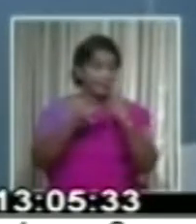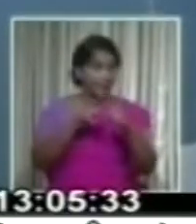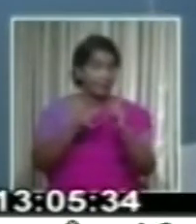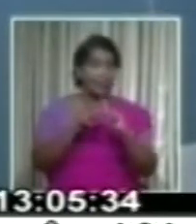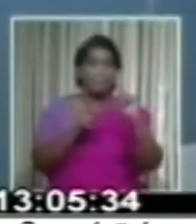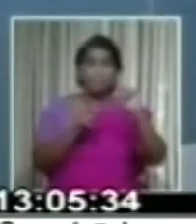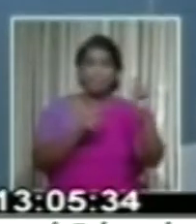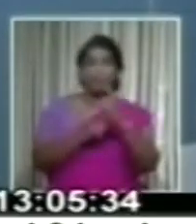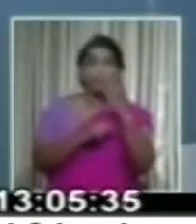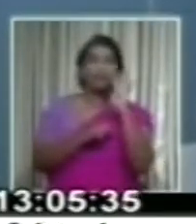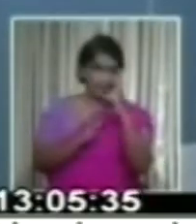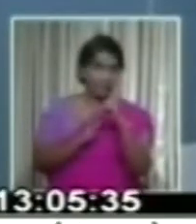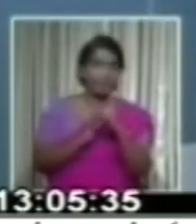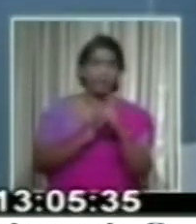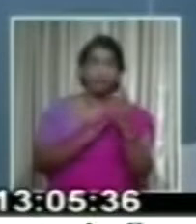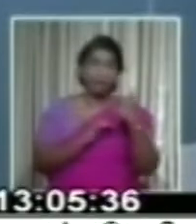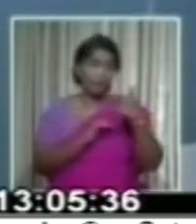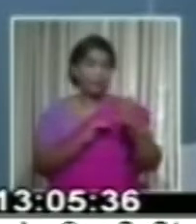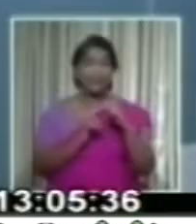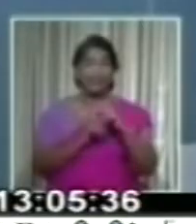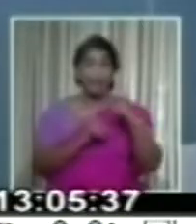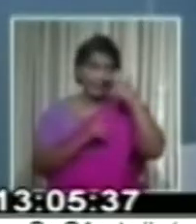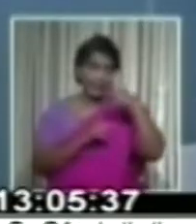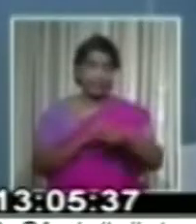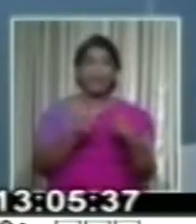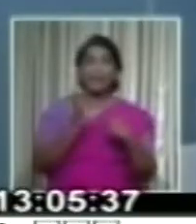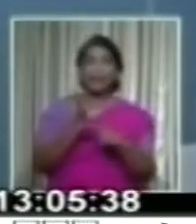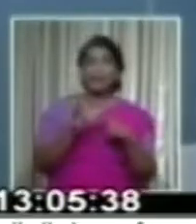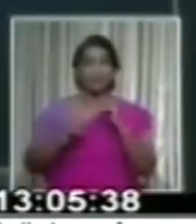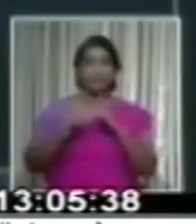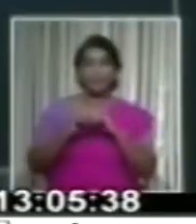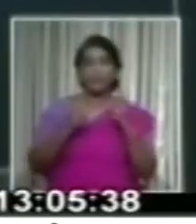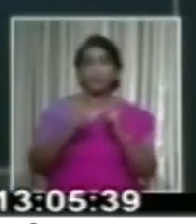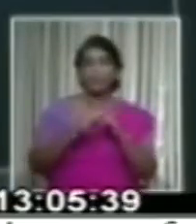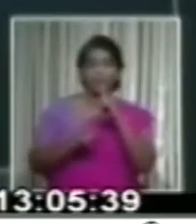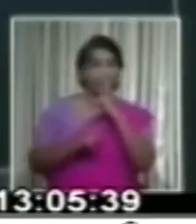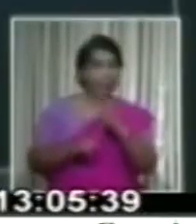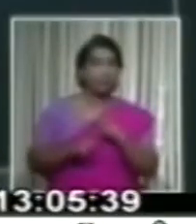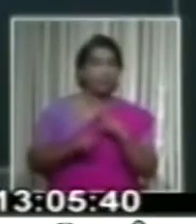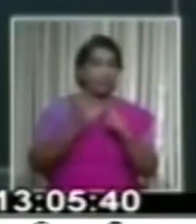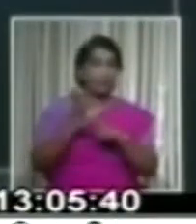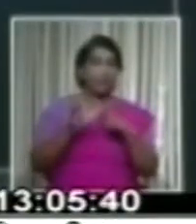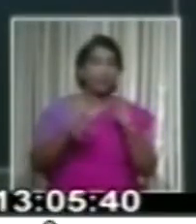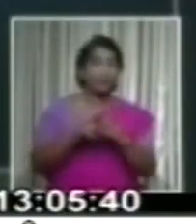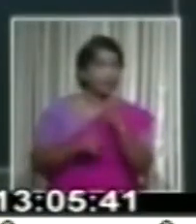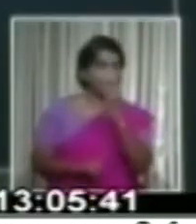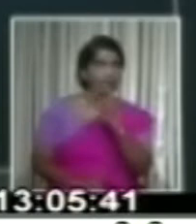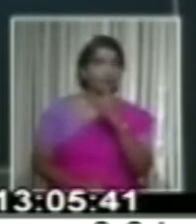லிட்டருக்கான வரி 38 ரூபாயாக ஆரம்பிக்கப்படுகின்றது லிட்டரேக்கட்ட டாக்ஸ் எக ரூபாய் 38 எதுமா இதிரிபத் கரும் பது சம்பந்த